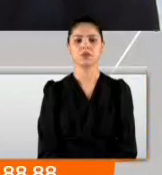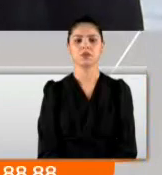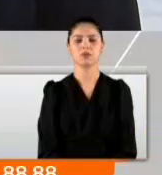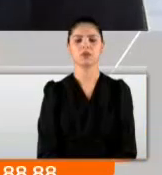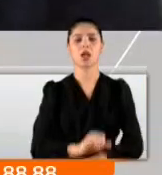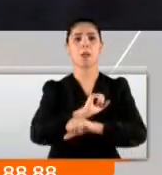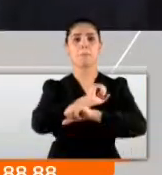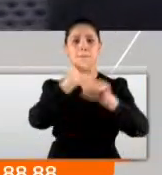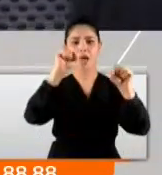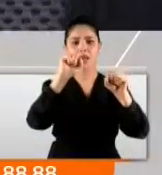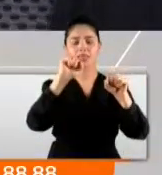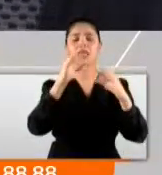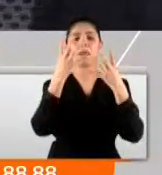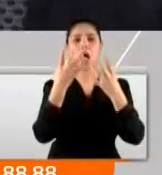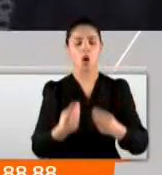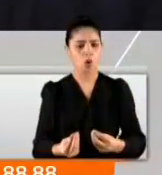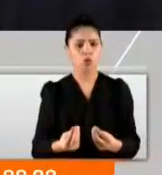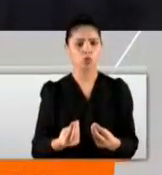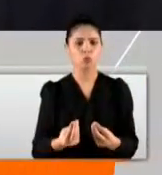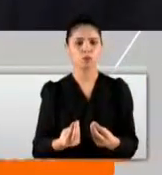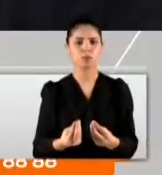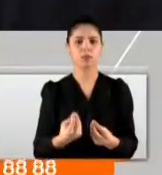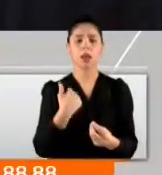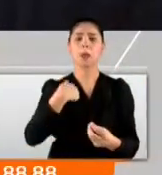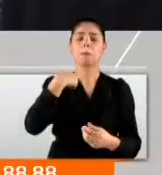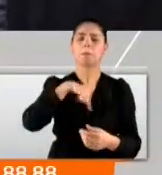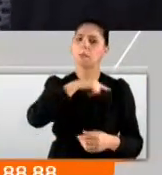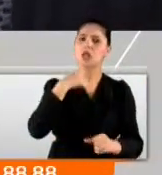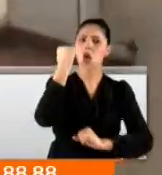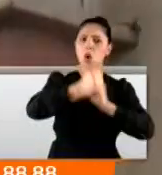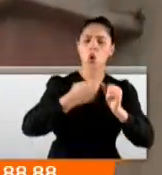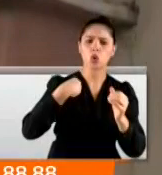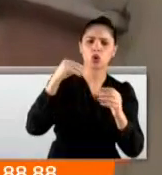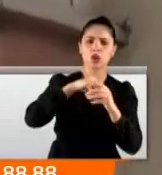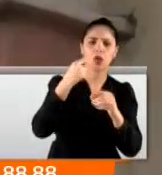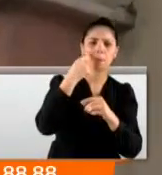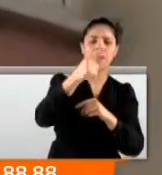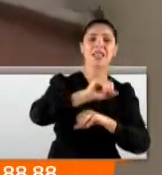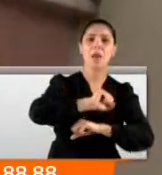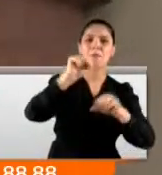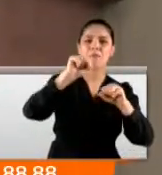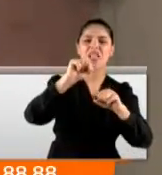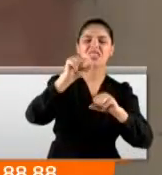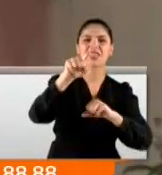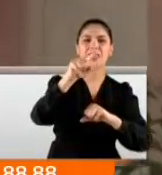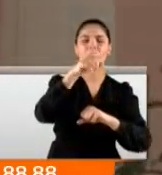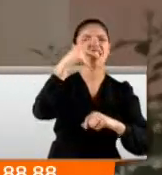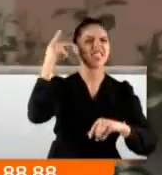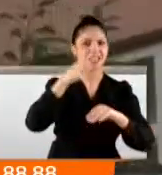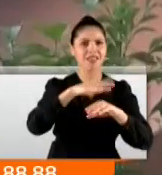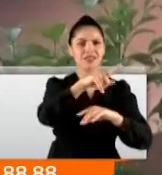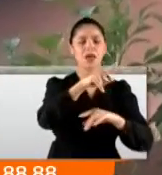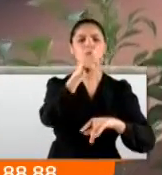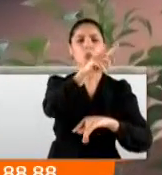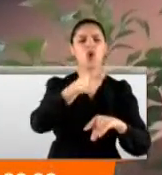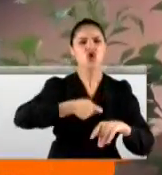Patlama meydana geldi. Öyle biz de koştuk İçeriye doğru. Patlama süsü işe yaramadı, kan donduran